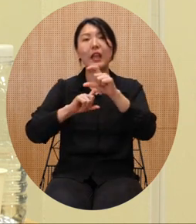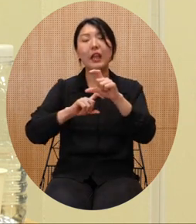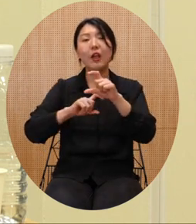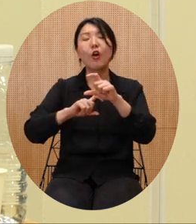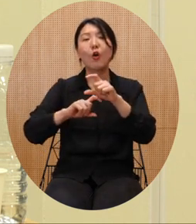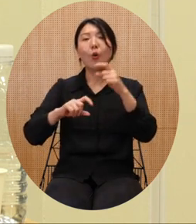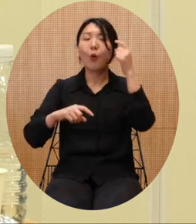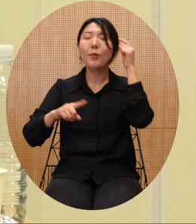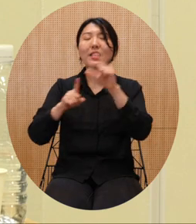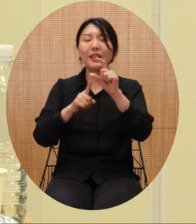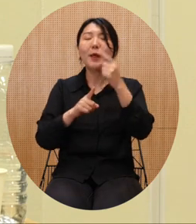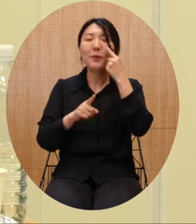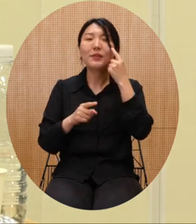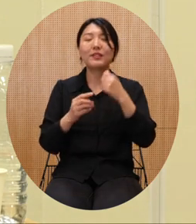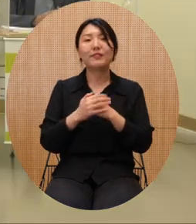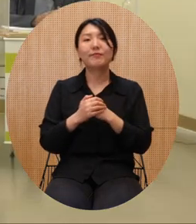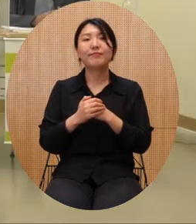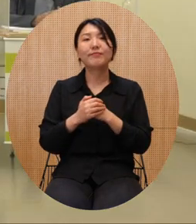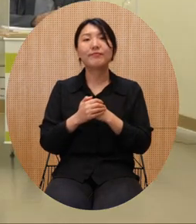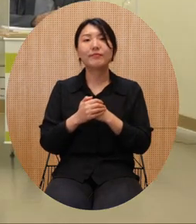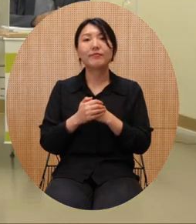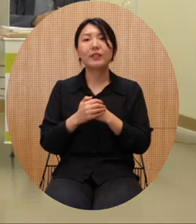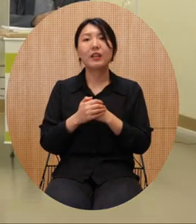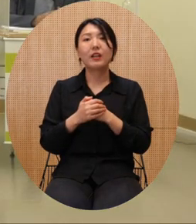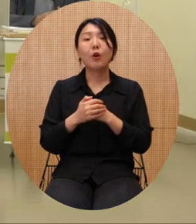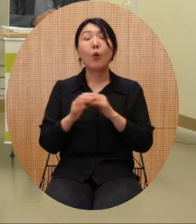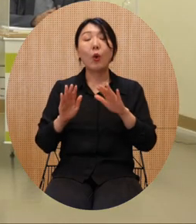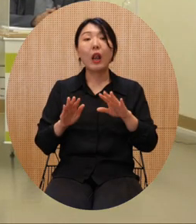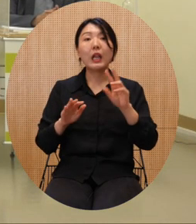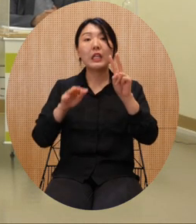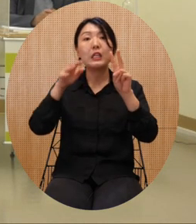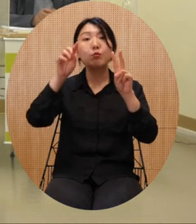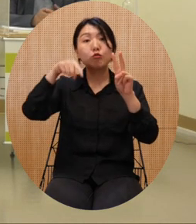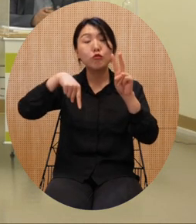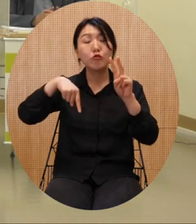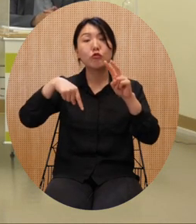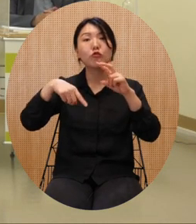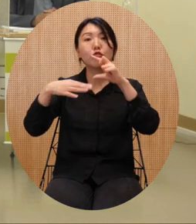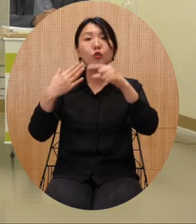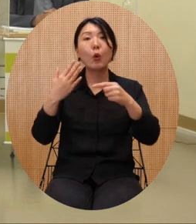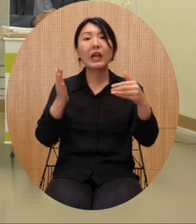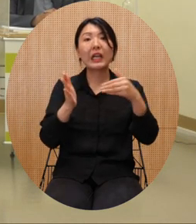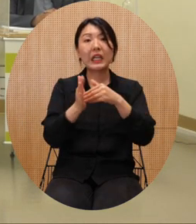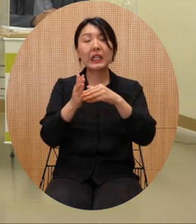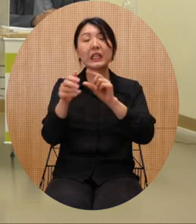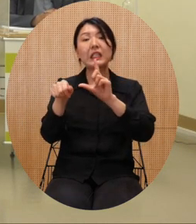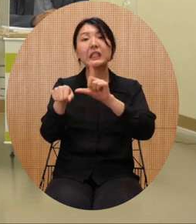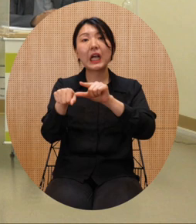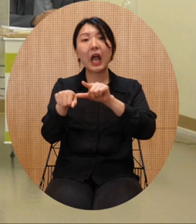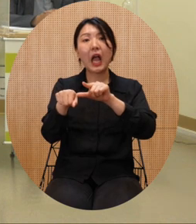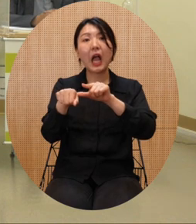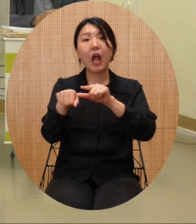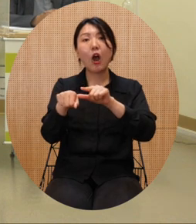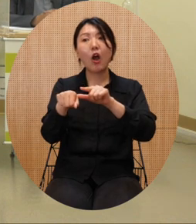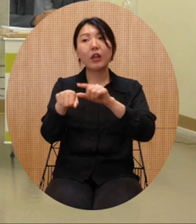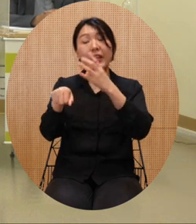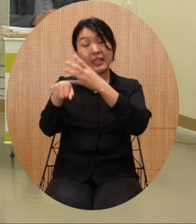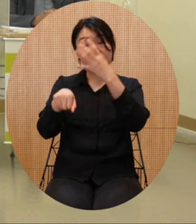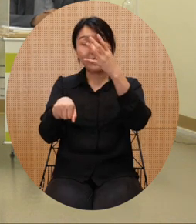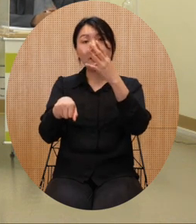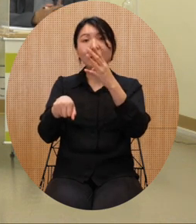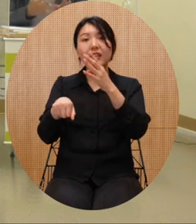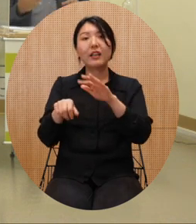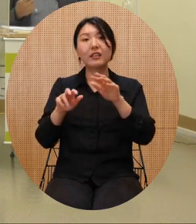하겠습니다. 이상입니다. 네. 원래 2부 순서 예정 마무리가 이제 오후